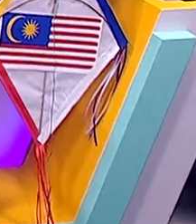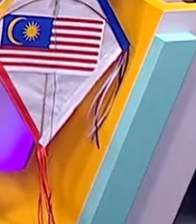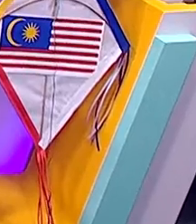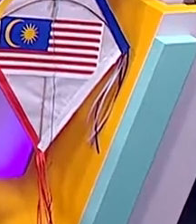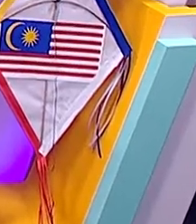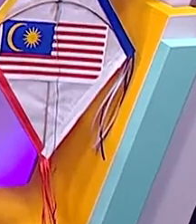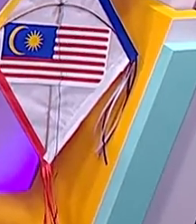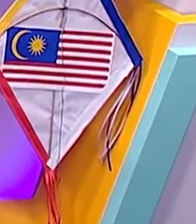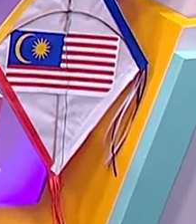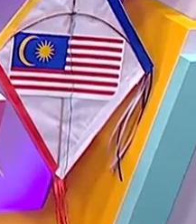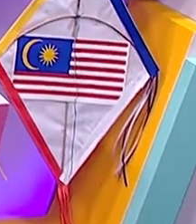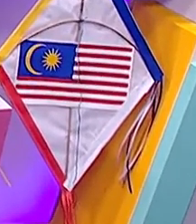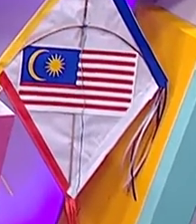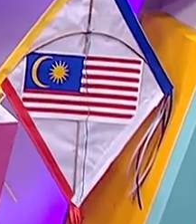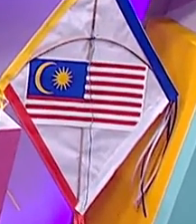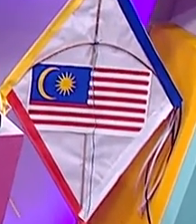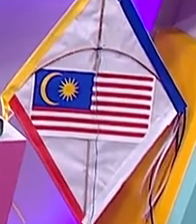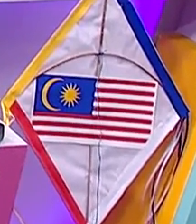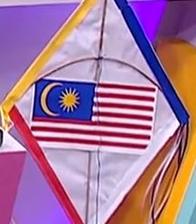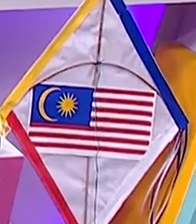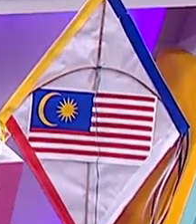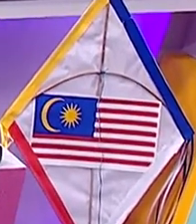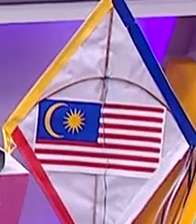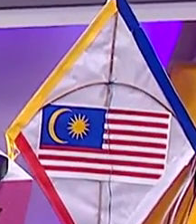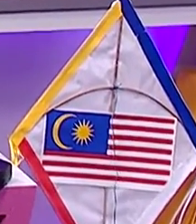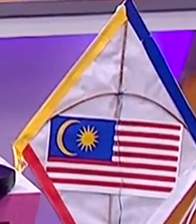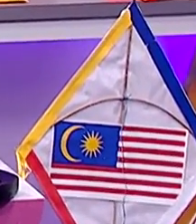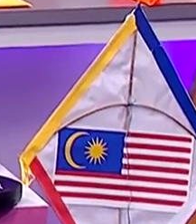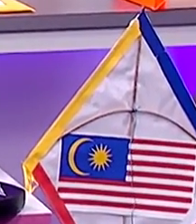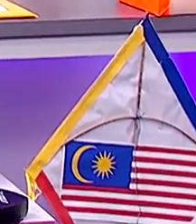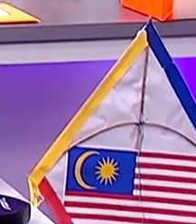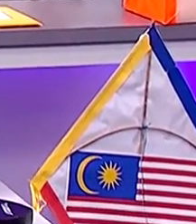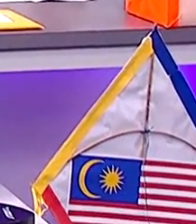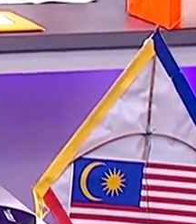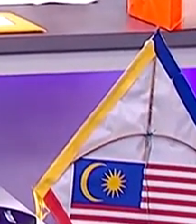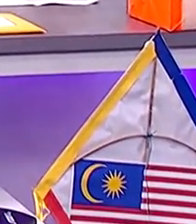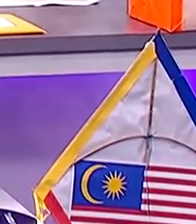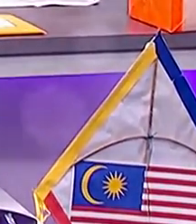Bye. Terus bersama kami dalam Didik TV KPM. Bye.